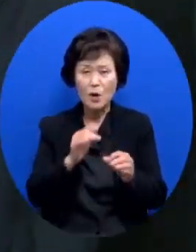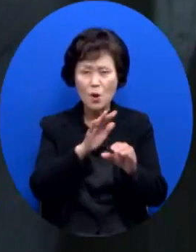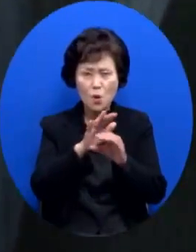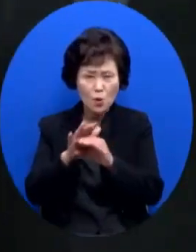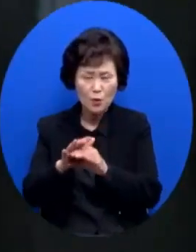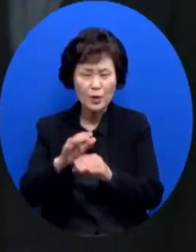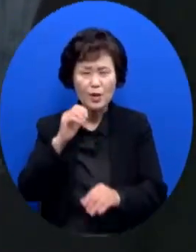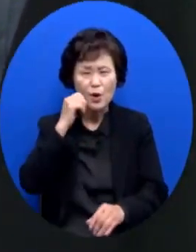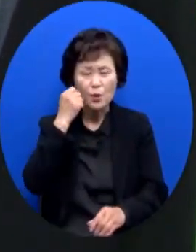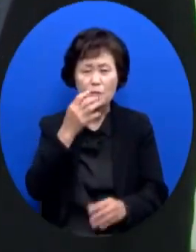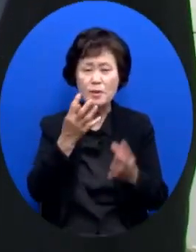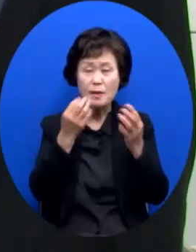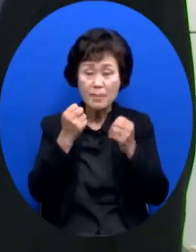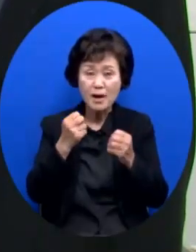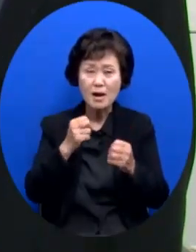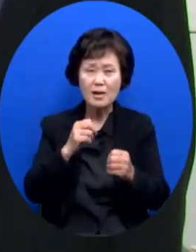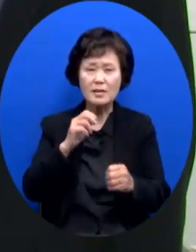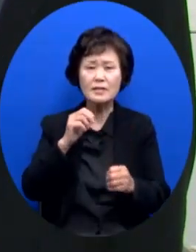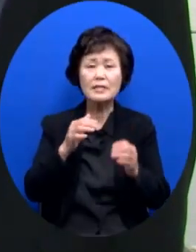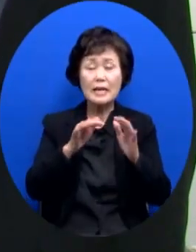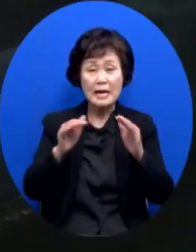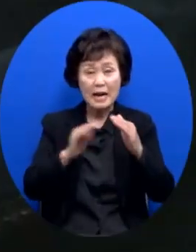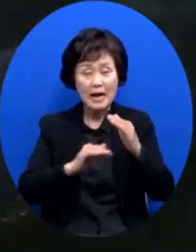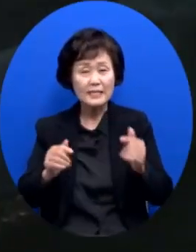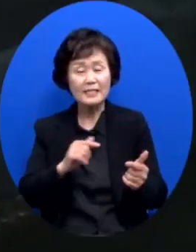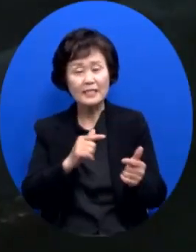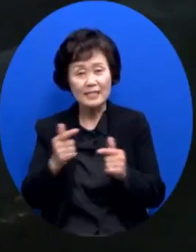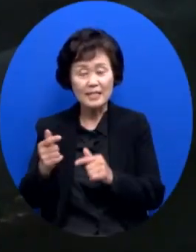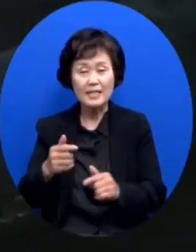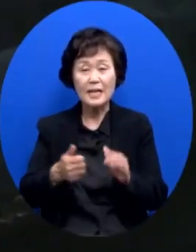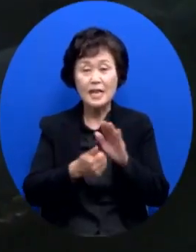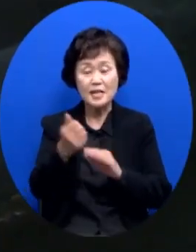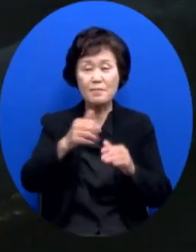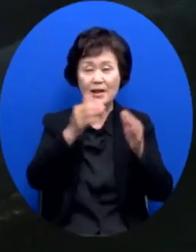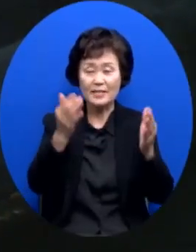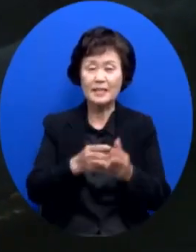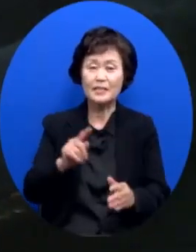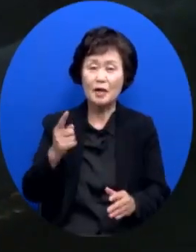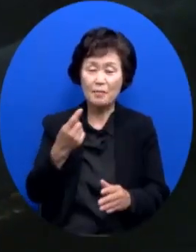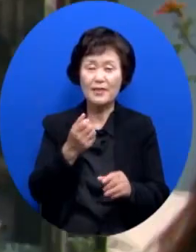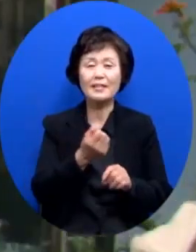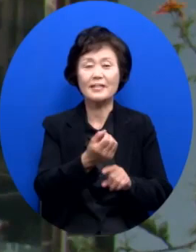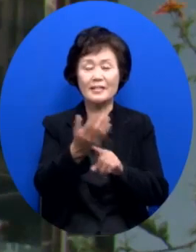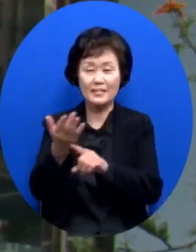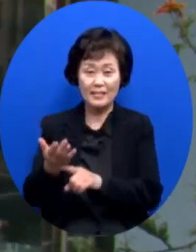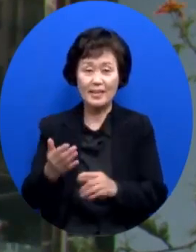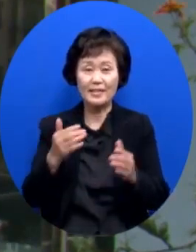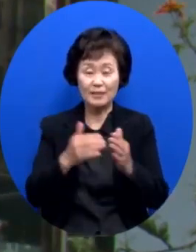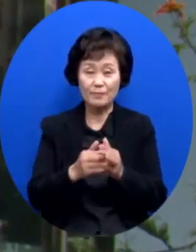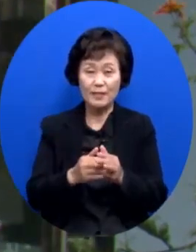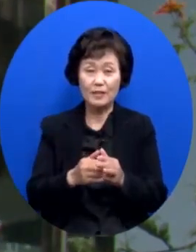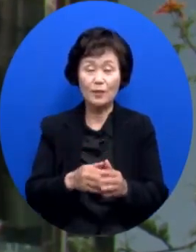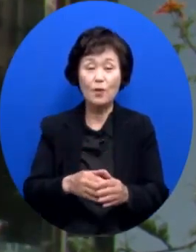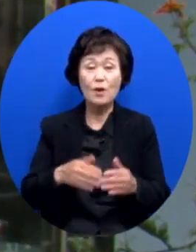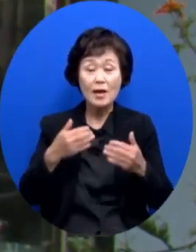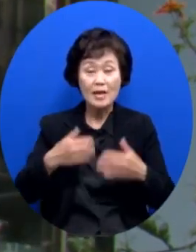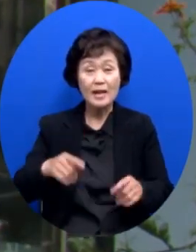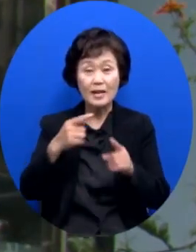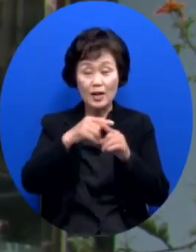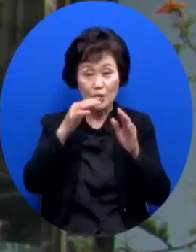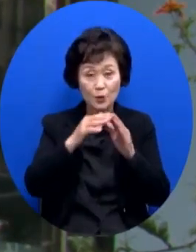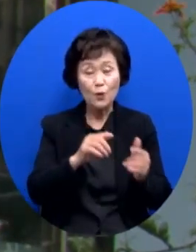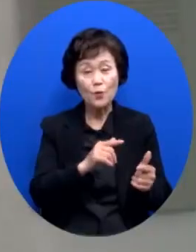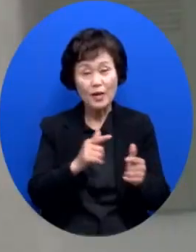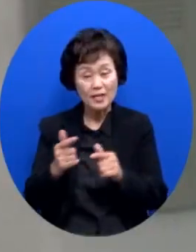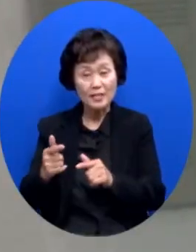취약계층에 전달해달라며 만촌 삼동 주민센터에 희망상자 100개를 기증했습니다. 아울러 미래자립교회 153곳을 포함한